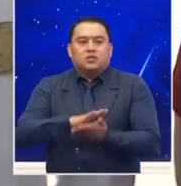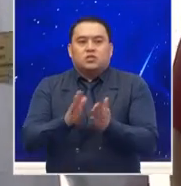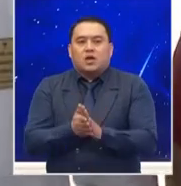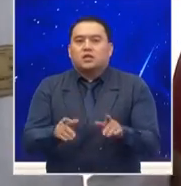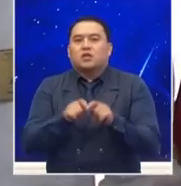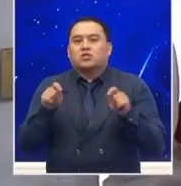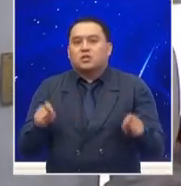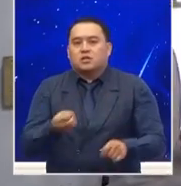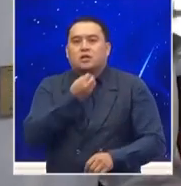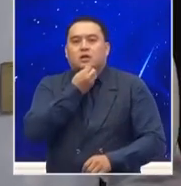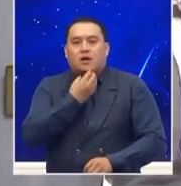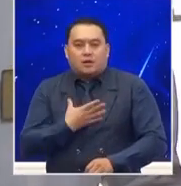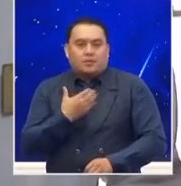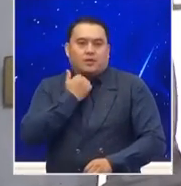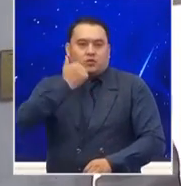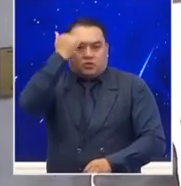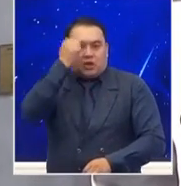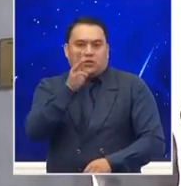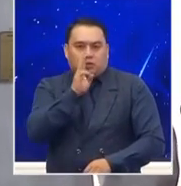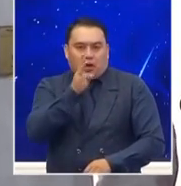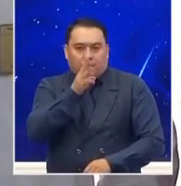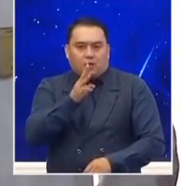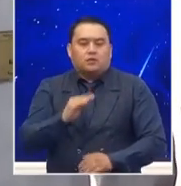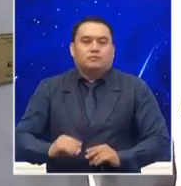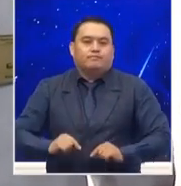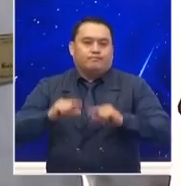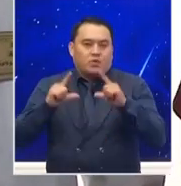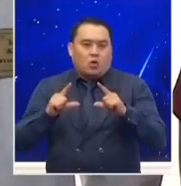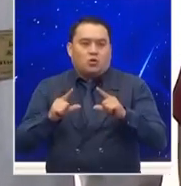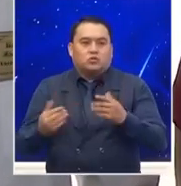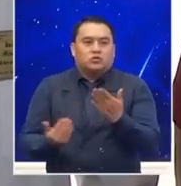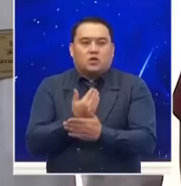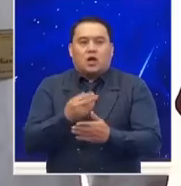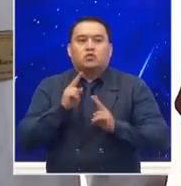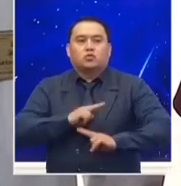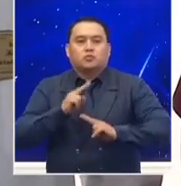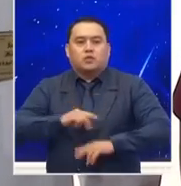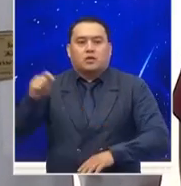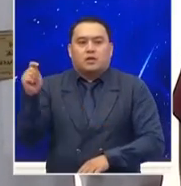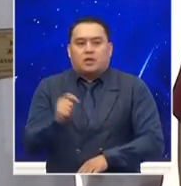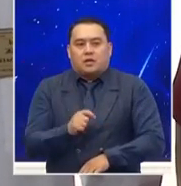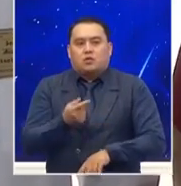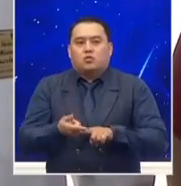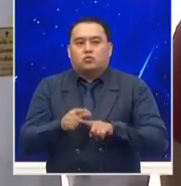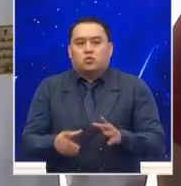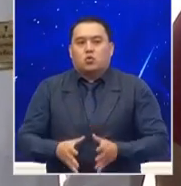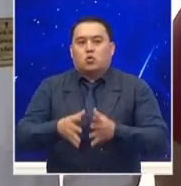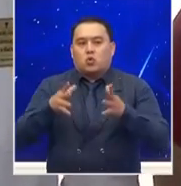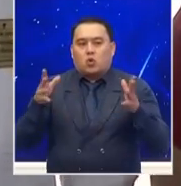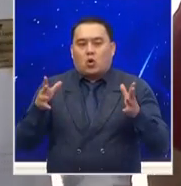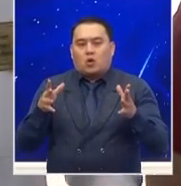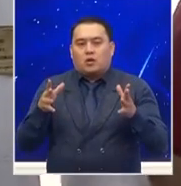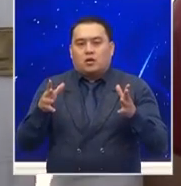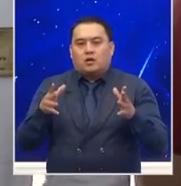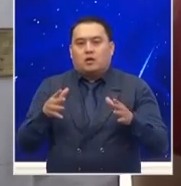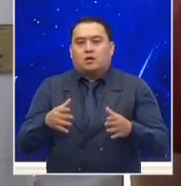берватыр, рахмет. Жалақымыз да жақсы. Осындай жаңадан жұмысқа келіп, жас маман ретінде осындай үлкен роддомда